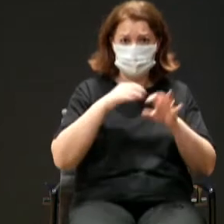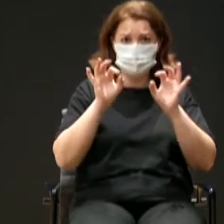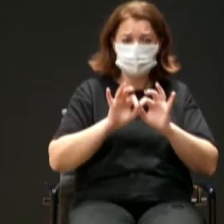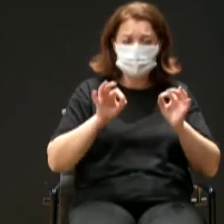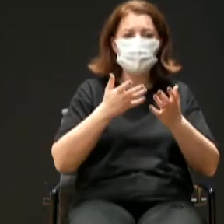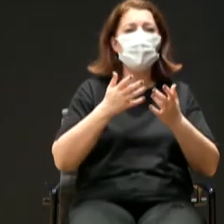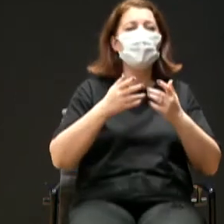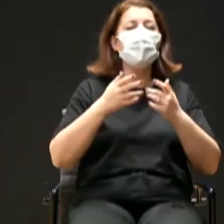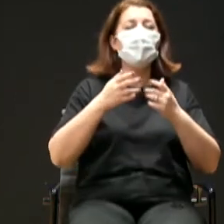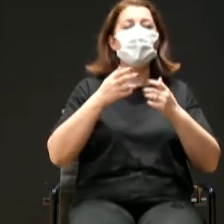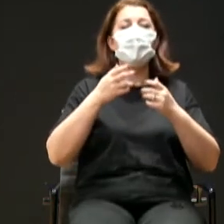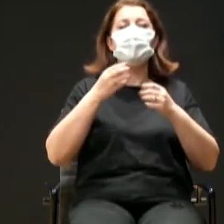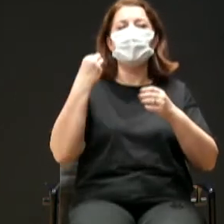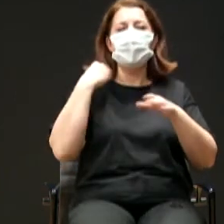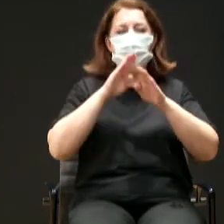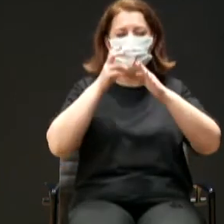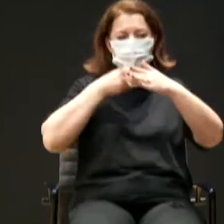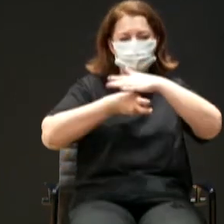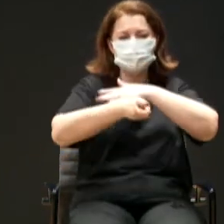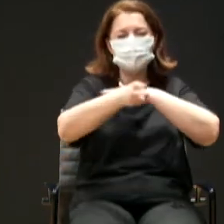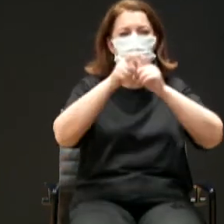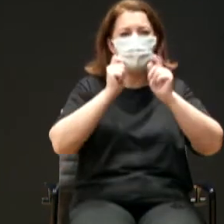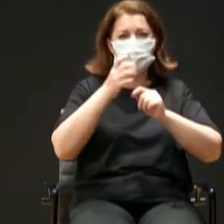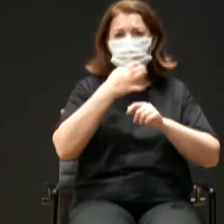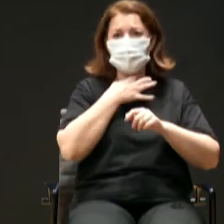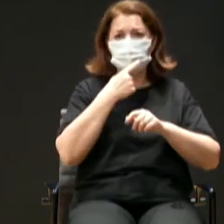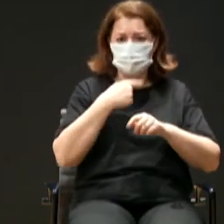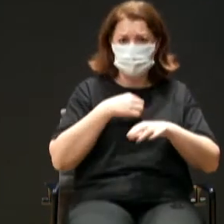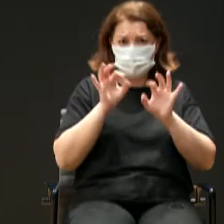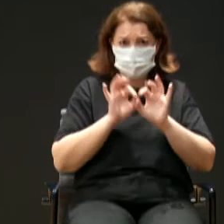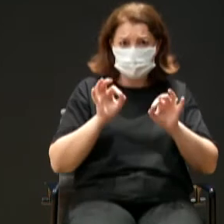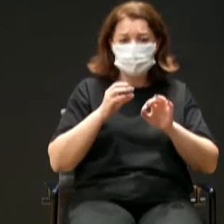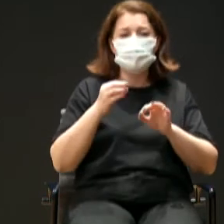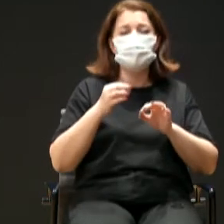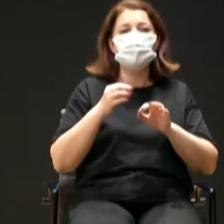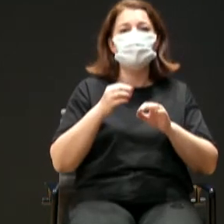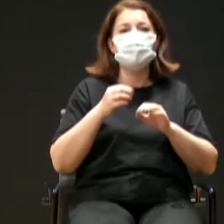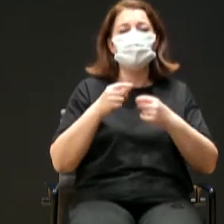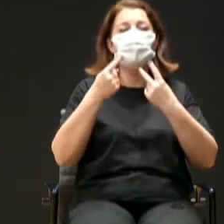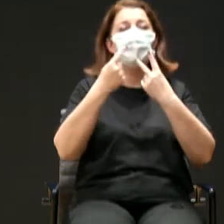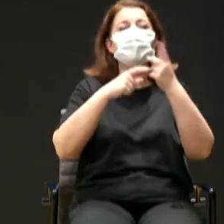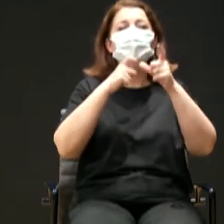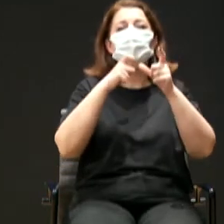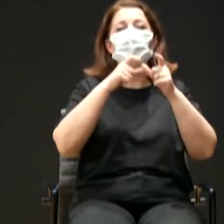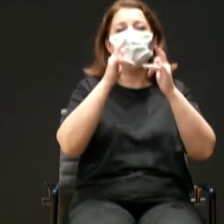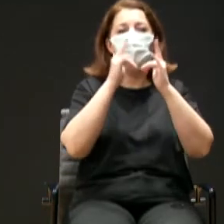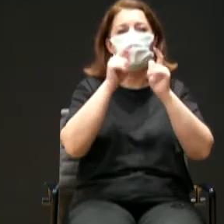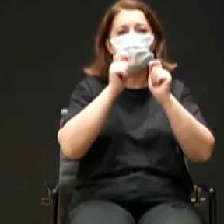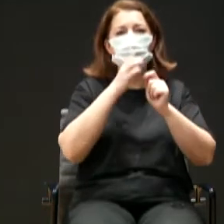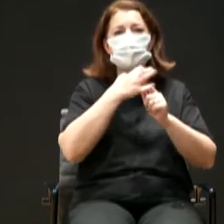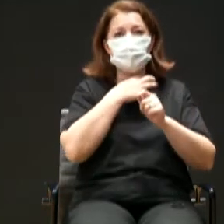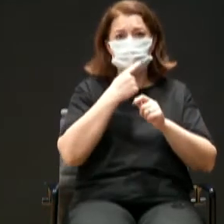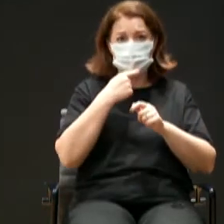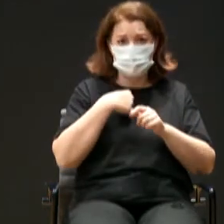ettiniz? Yavuz Sultan Selim Köprüsü'nü yaptık, teşekkür mü ettiniz? Onca... Erkan Bey,